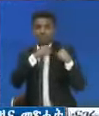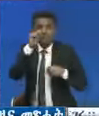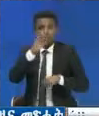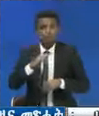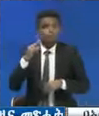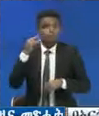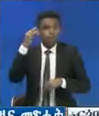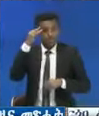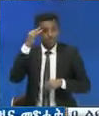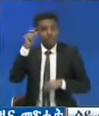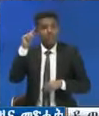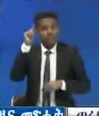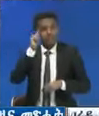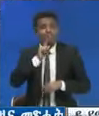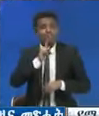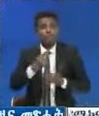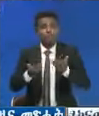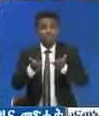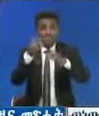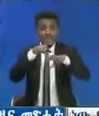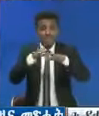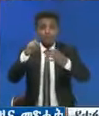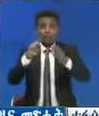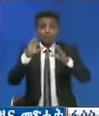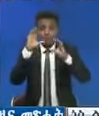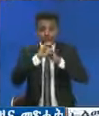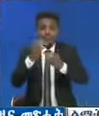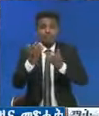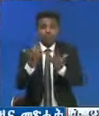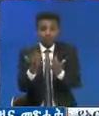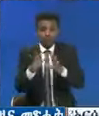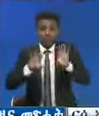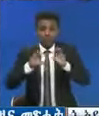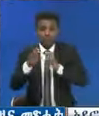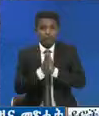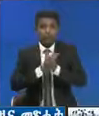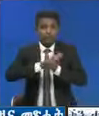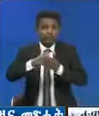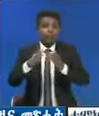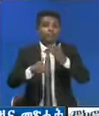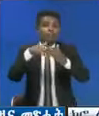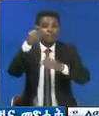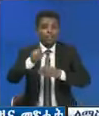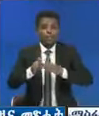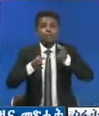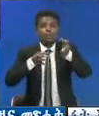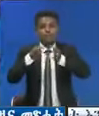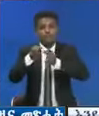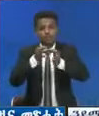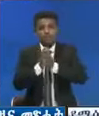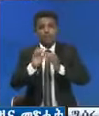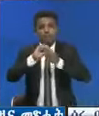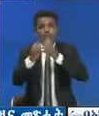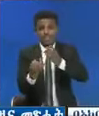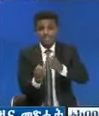ተፈራ ናቸው። በቀሪ ጊዜያት መቋጫ ያላገኙ ፕሮጀክቶች በጥራት መገንባት እንደሚጠበቅባቸውም ገልጸዋል። መሰረተ ልማትን በጊዜ